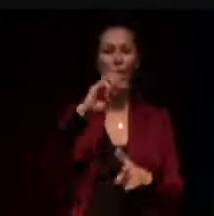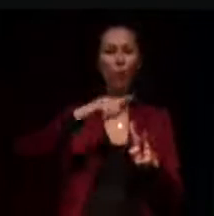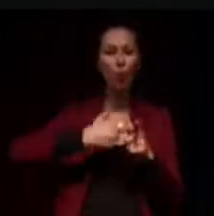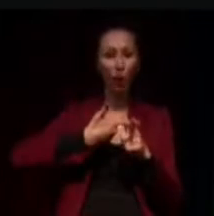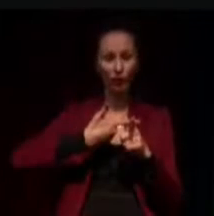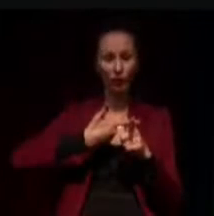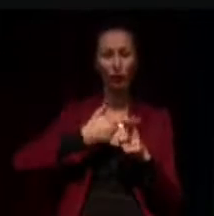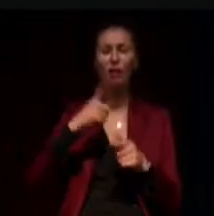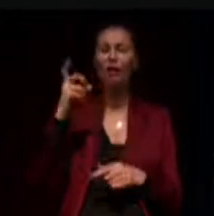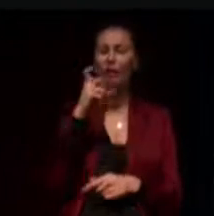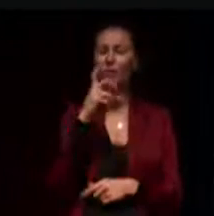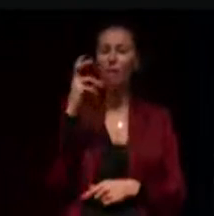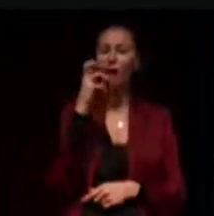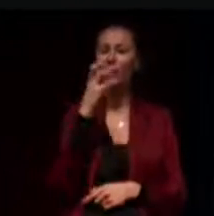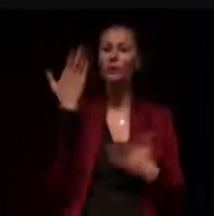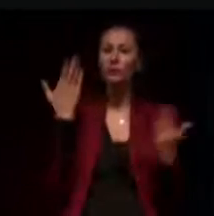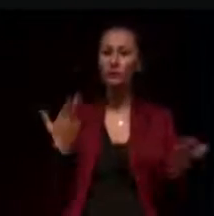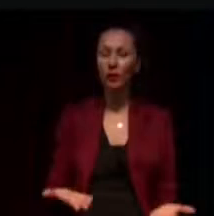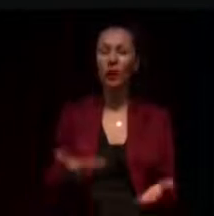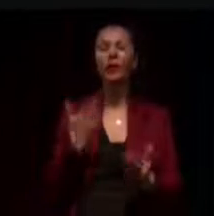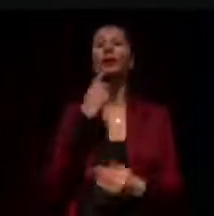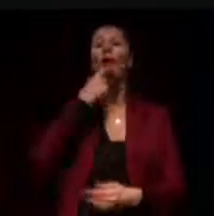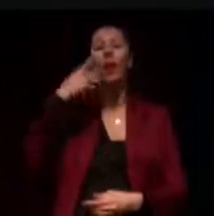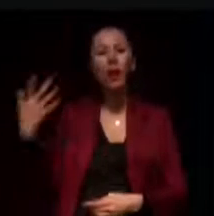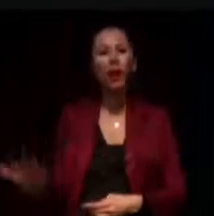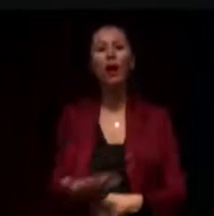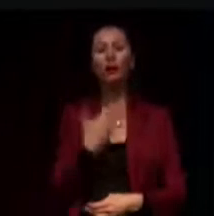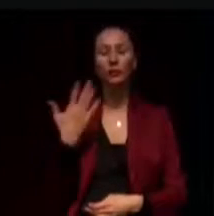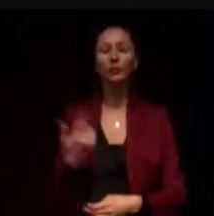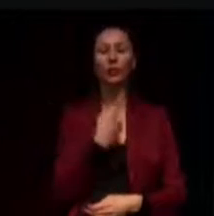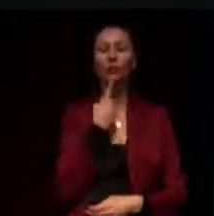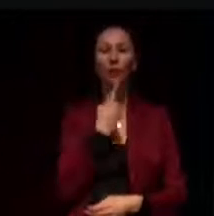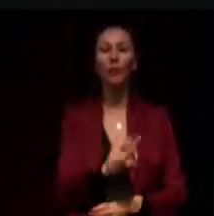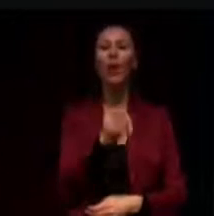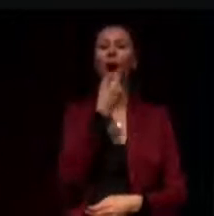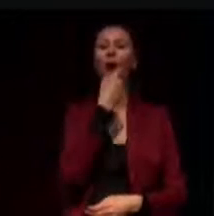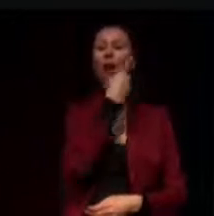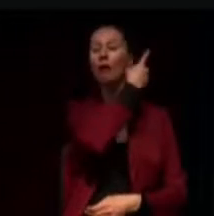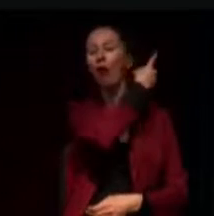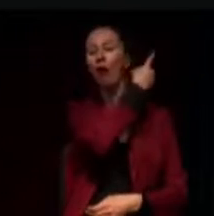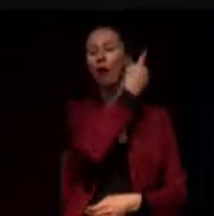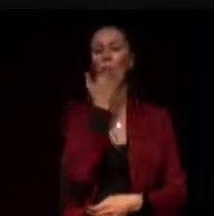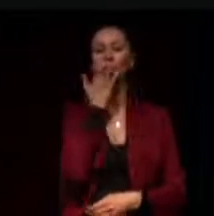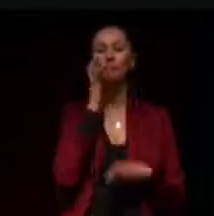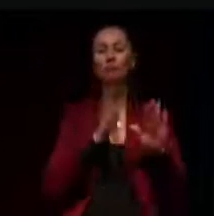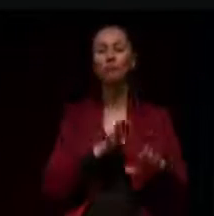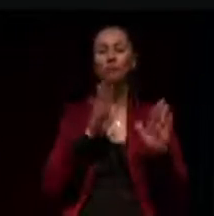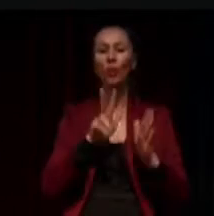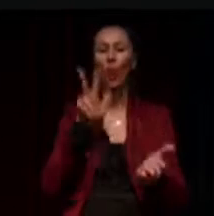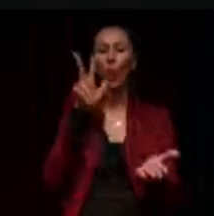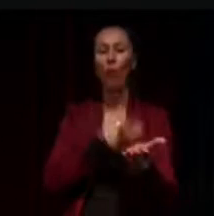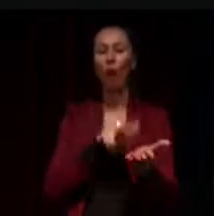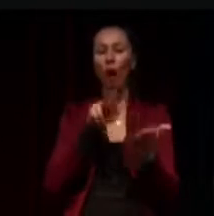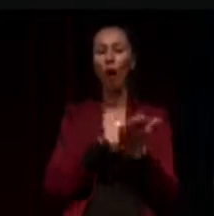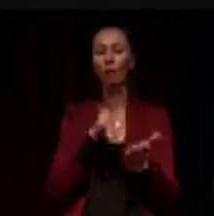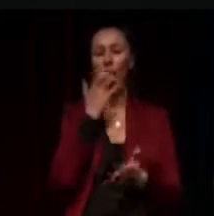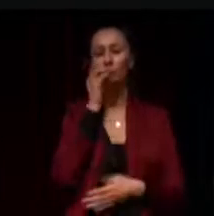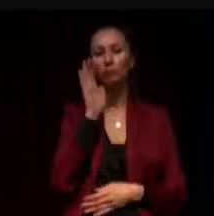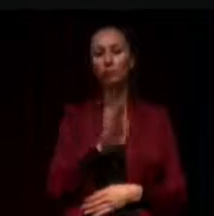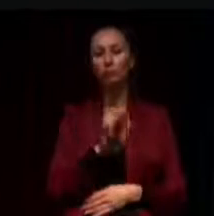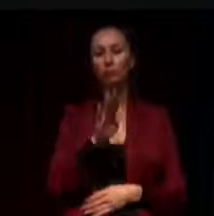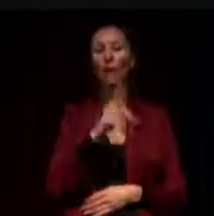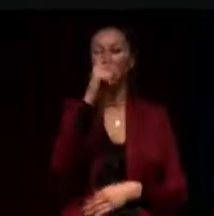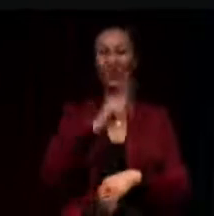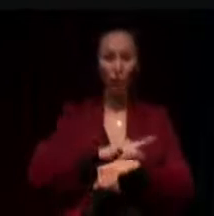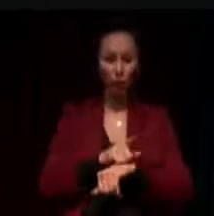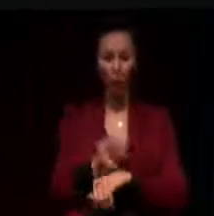projesi aylarca, hatta yıllarca denebilir Ankara'daydı. Onay için bekledi.